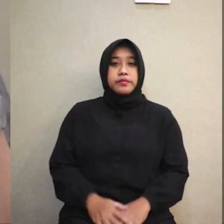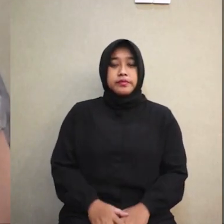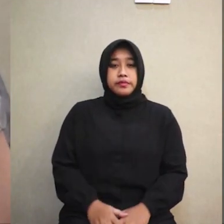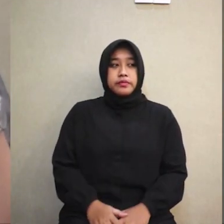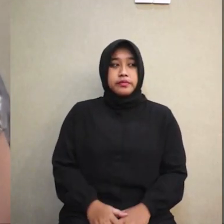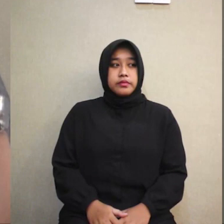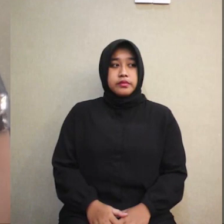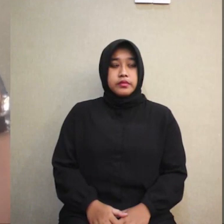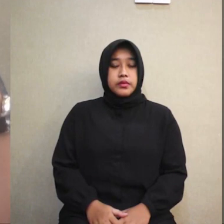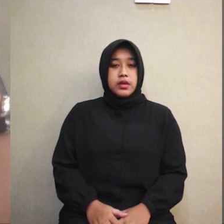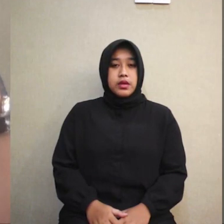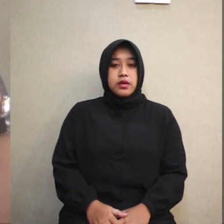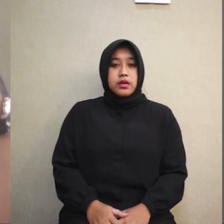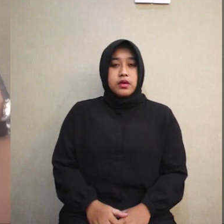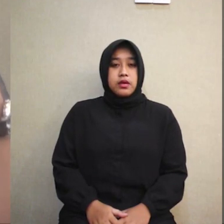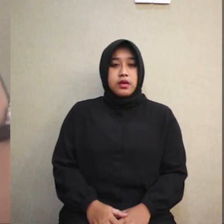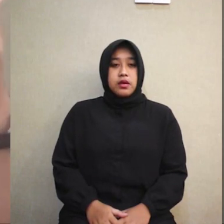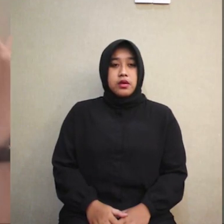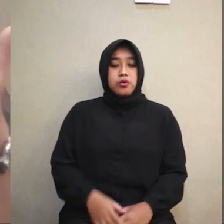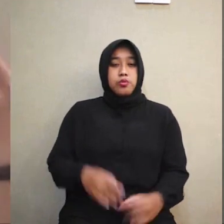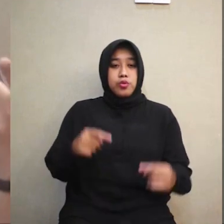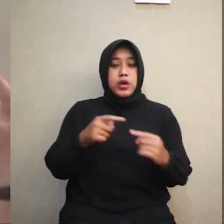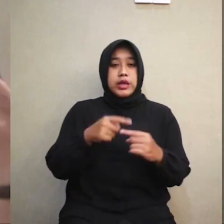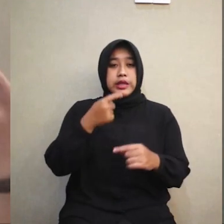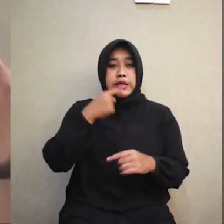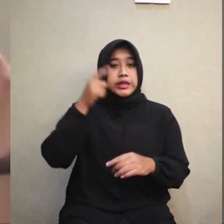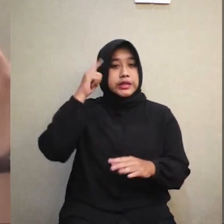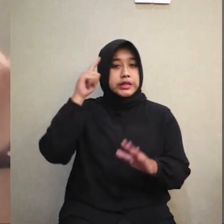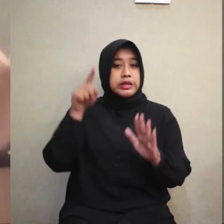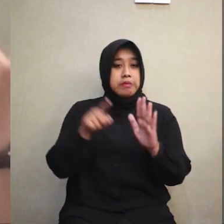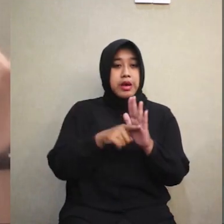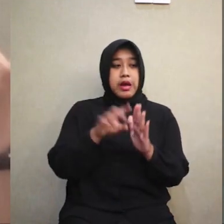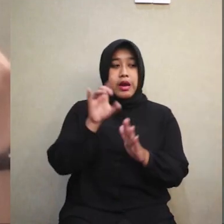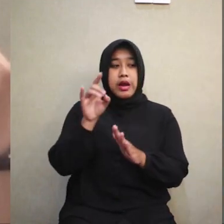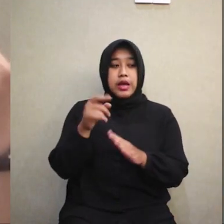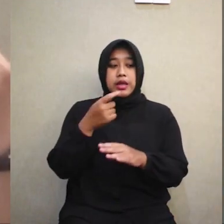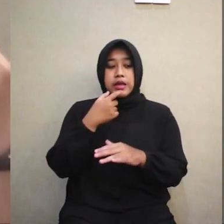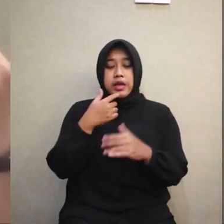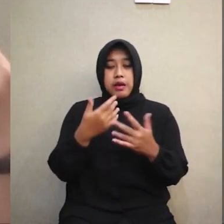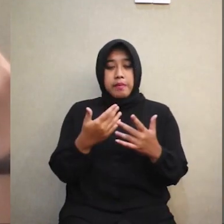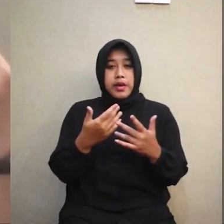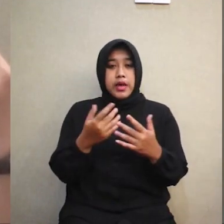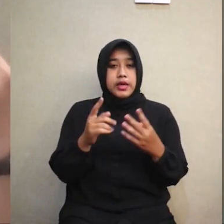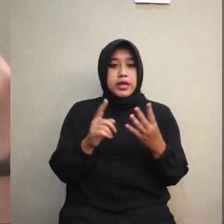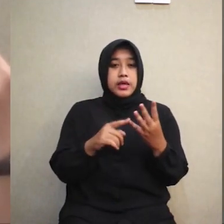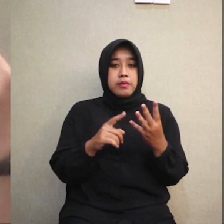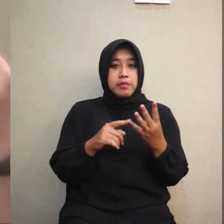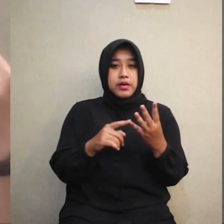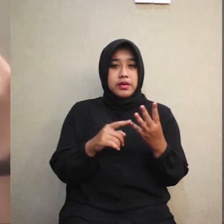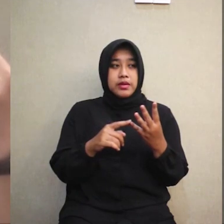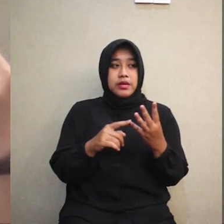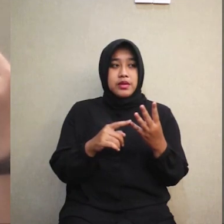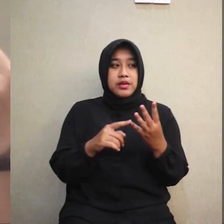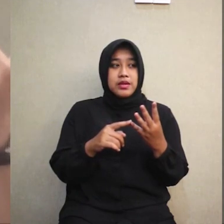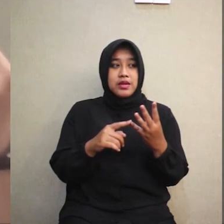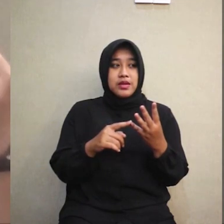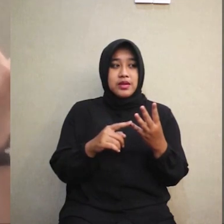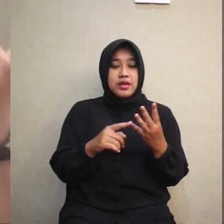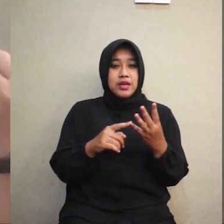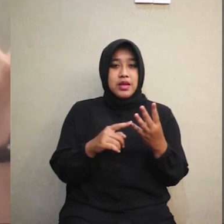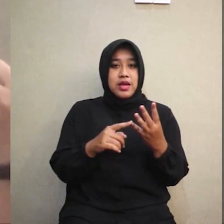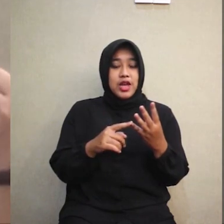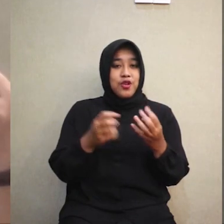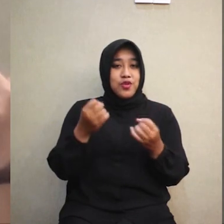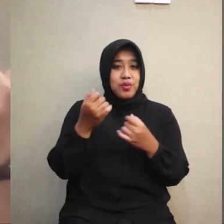juga berkaitan dengan stigma dan lain-lain yang keempat adalah teknologi